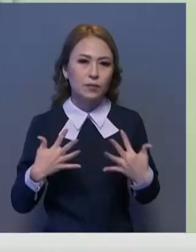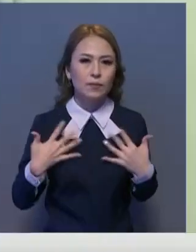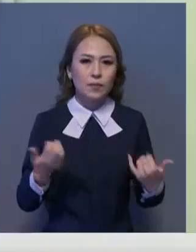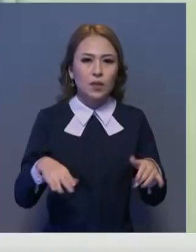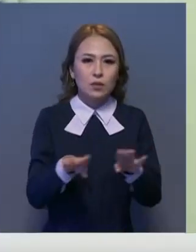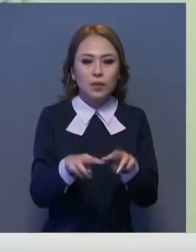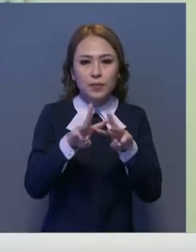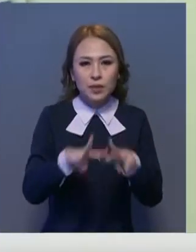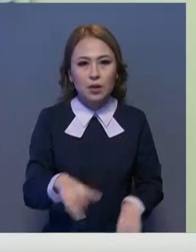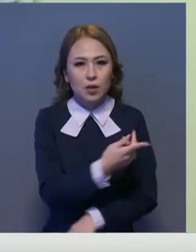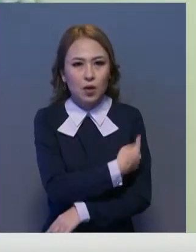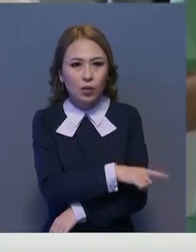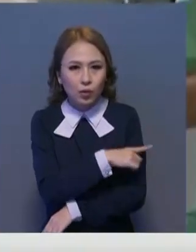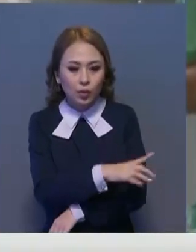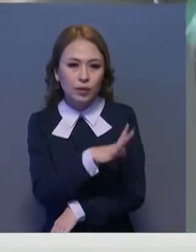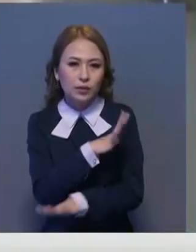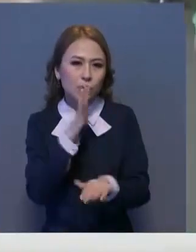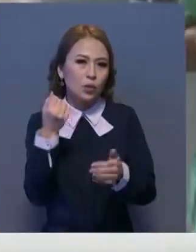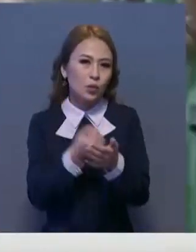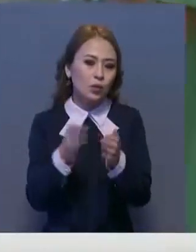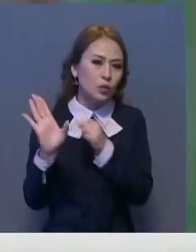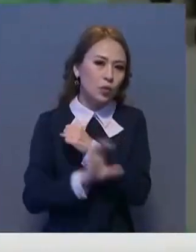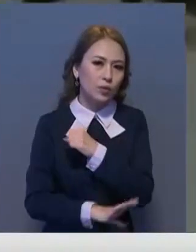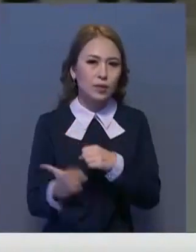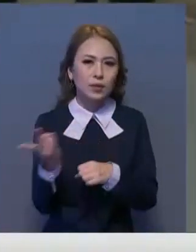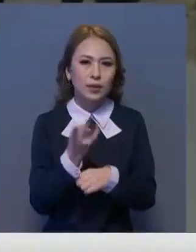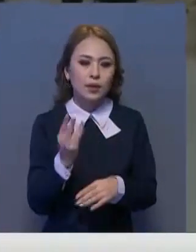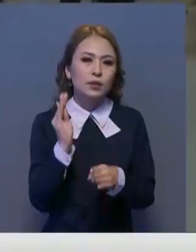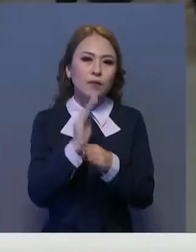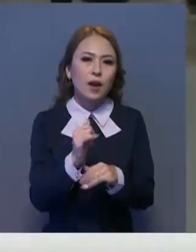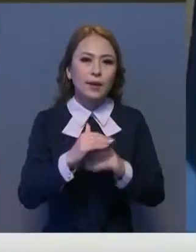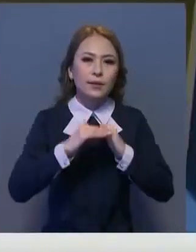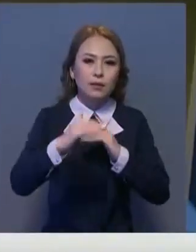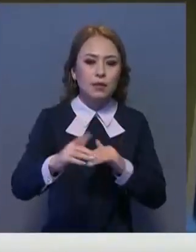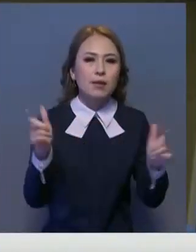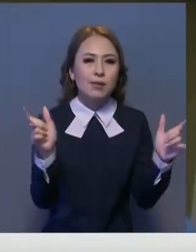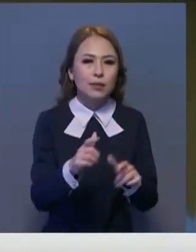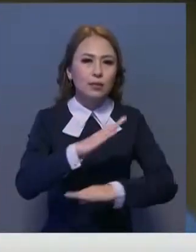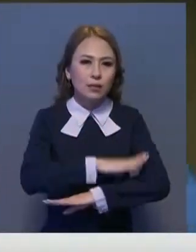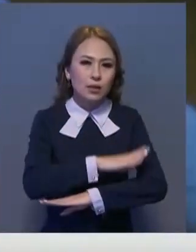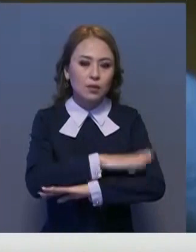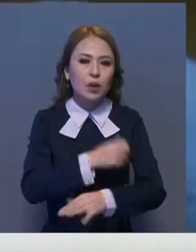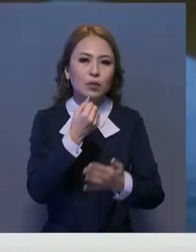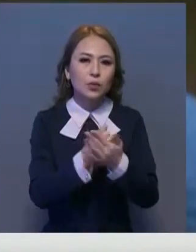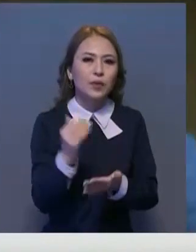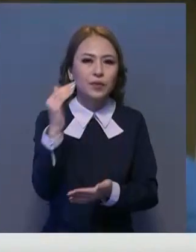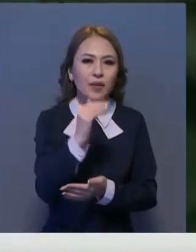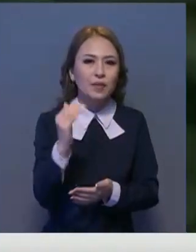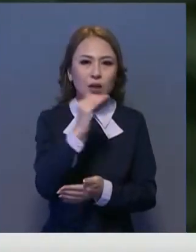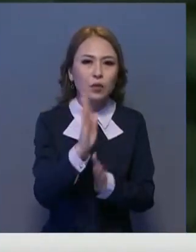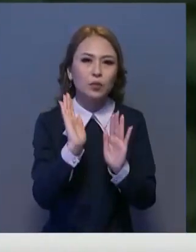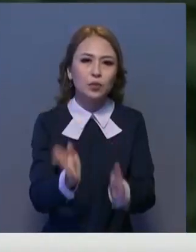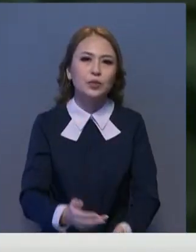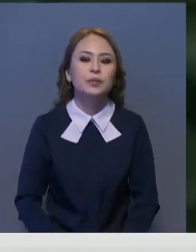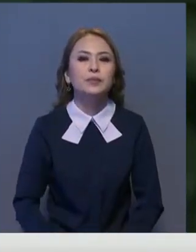мұндай ауруханаларға вакцинаны ең соңынан беру керек деп айыптады. Ал елдегі карантин тәртібі ақпанға дейін сақталмақ.